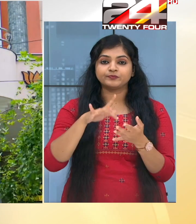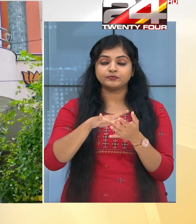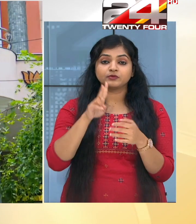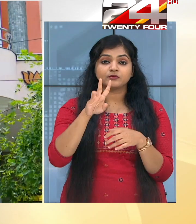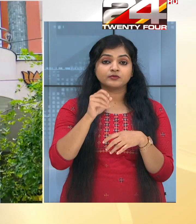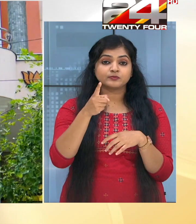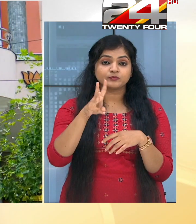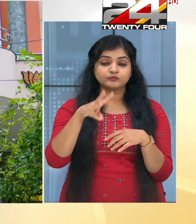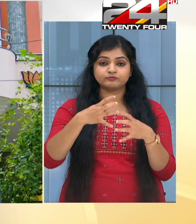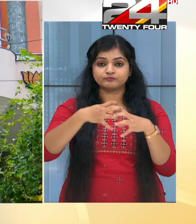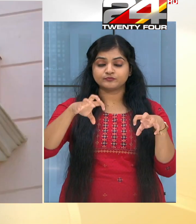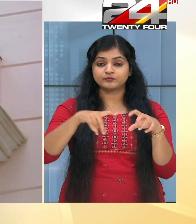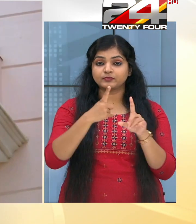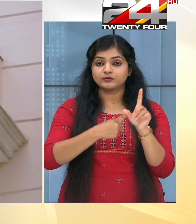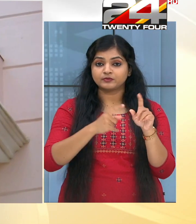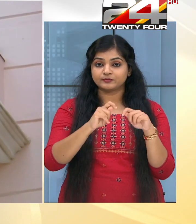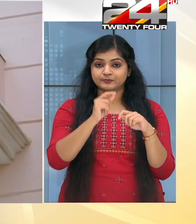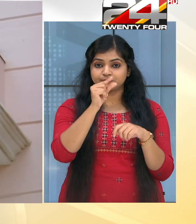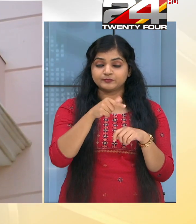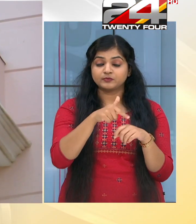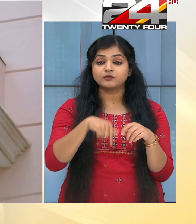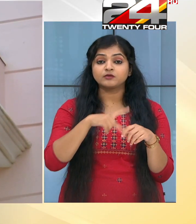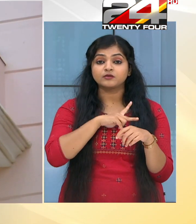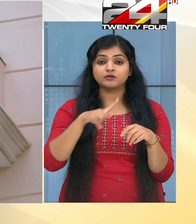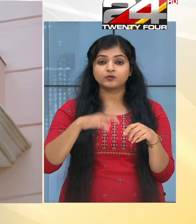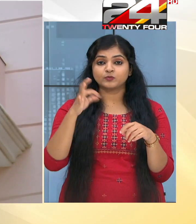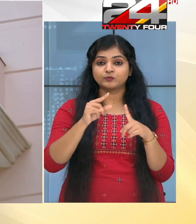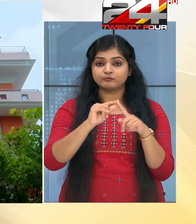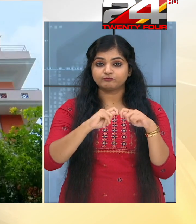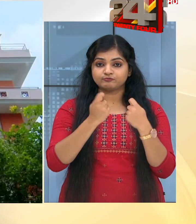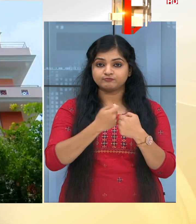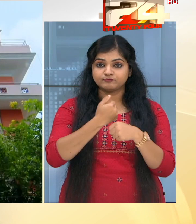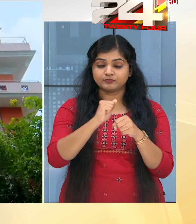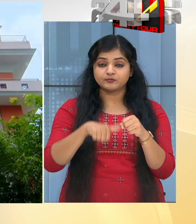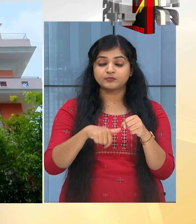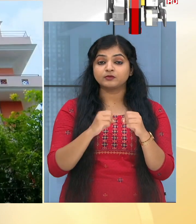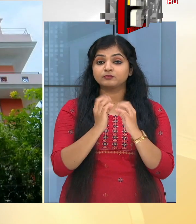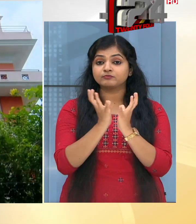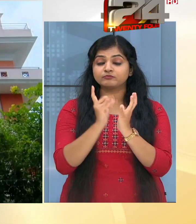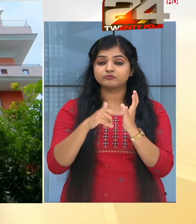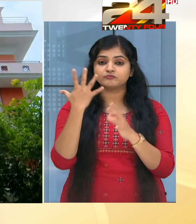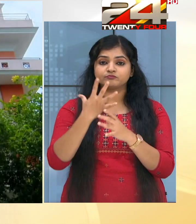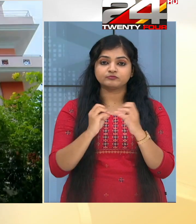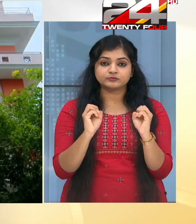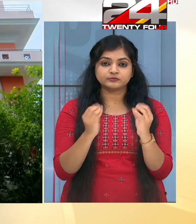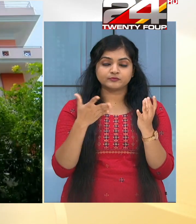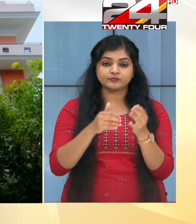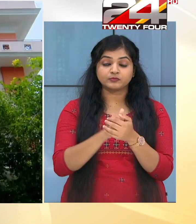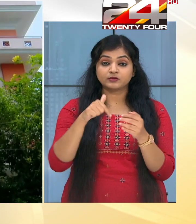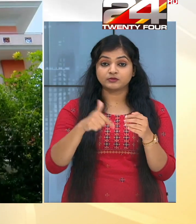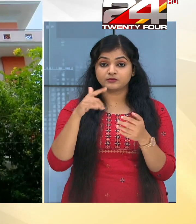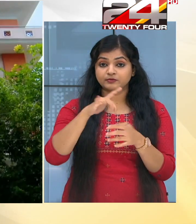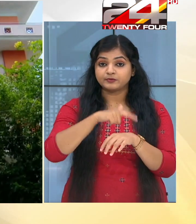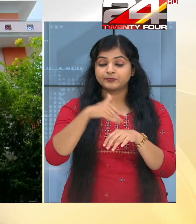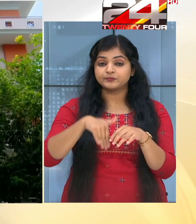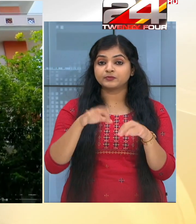പിയുമായി തെറ്റിപ്പിരിഞ്ഞ് യെദ്യൂരപ്പ കർണാടക ജനതാ പാർട്ടി രൂപീകരിച്ചപ്പോൾ താമര വാടിയതാണ്. ഇത്തവണ 10 ഇടത്തെങ്കിലും